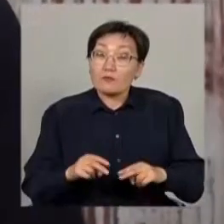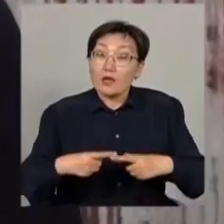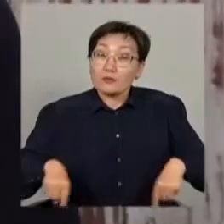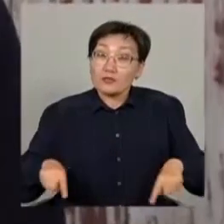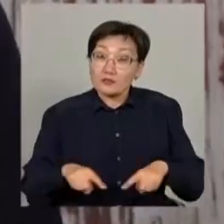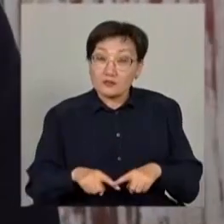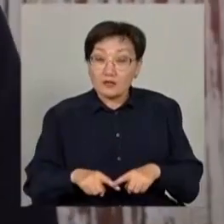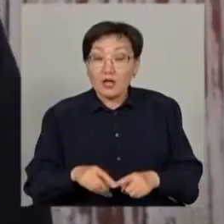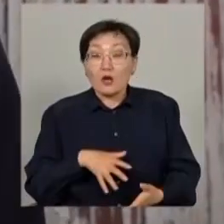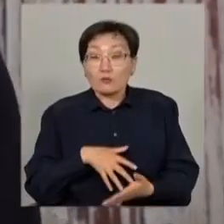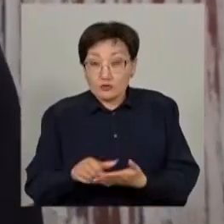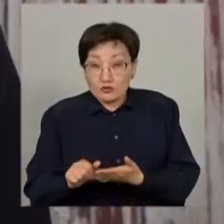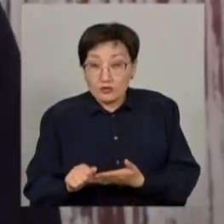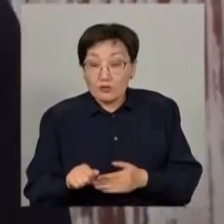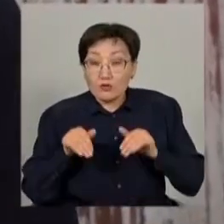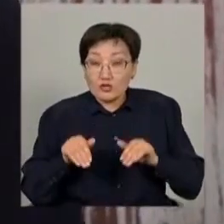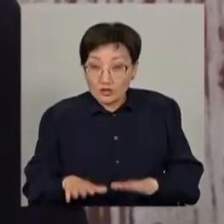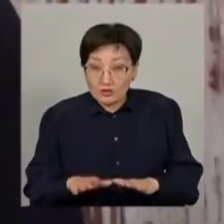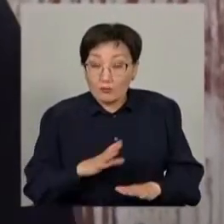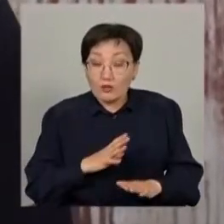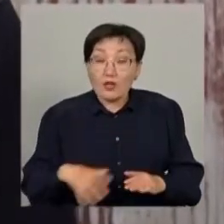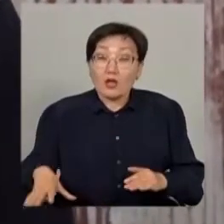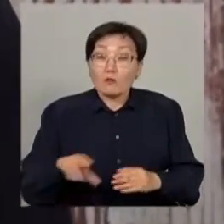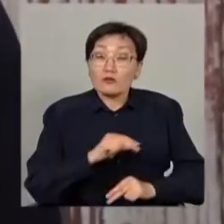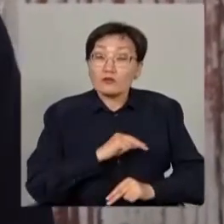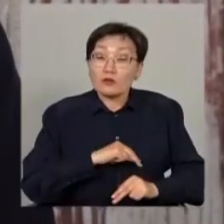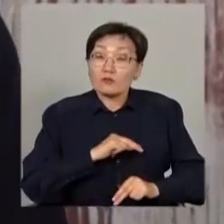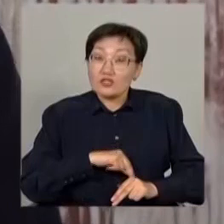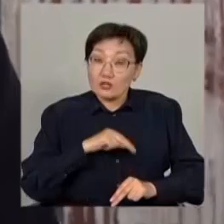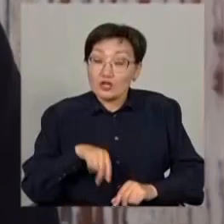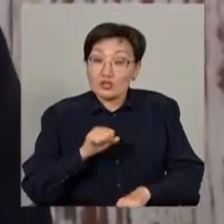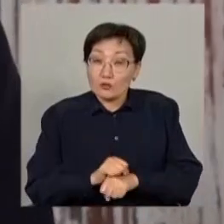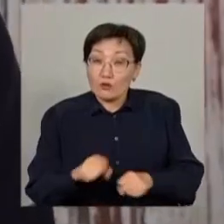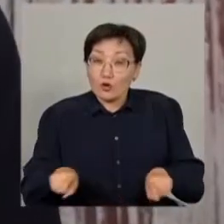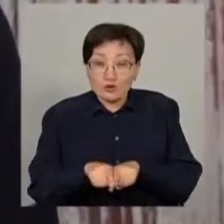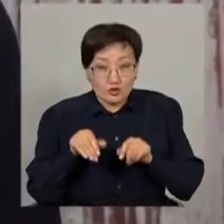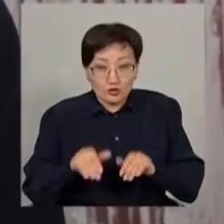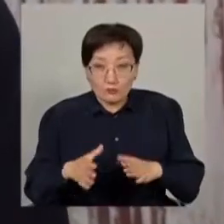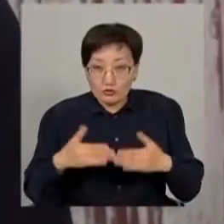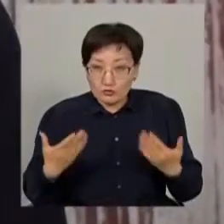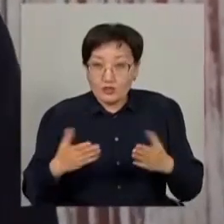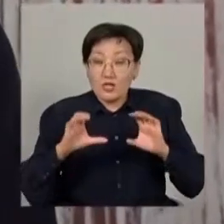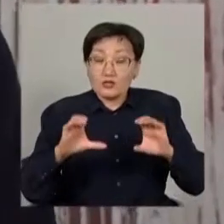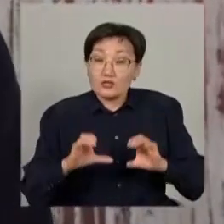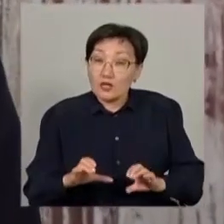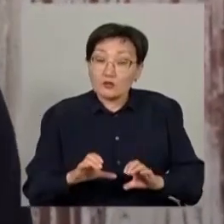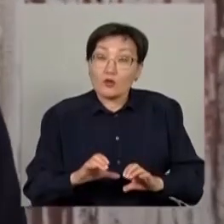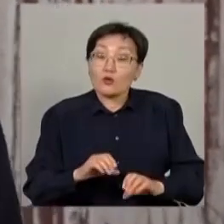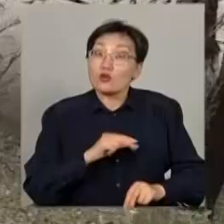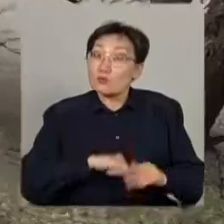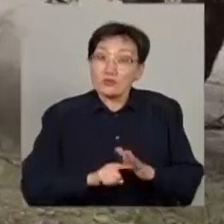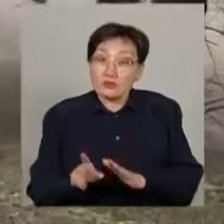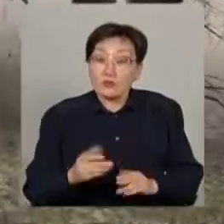объектінің ғана жаңағы бұзылуына шешім шыққан ғой. Барлық қызметті тоқтатуға ондай шешім жоқ қой. Заңды күшіне енген жоқ. Біз шағымданып отырмыз